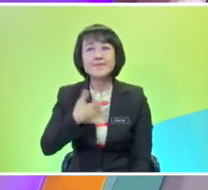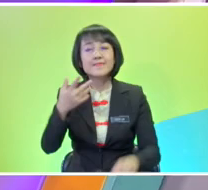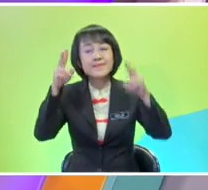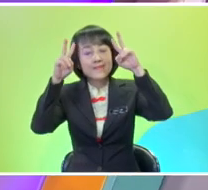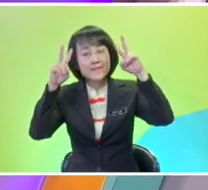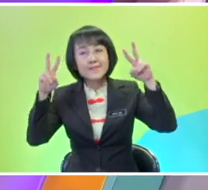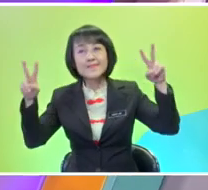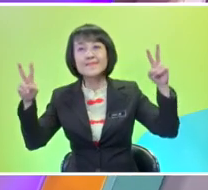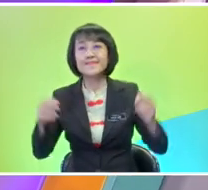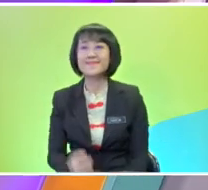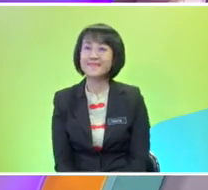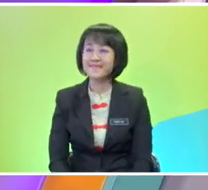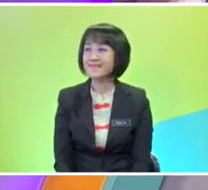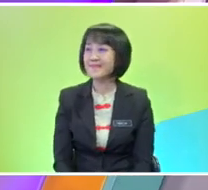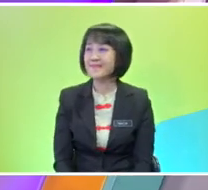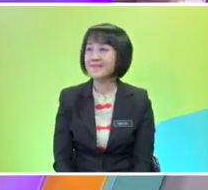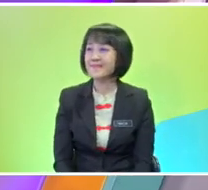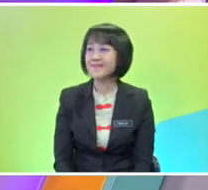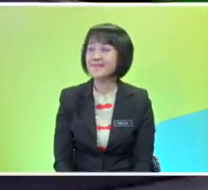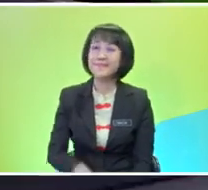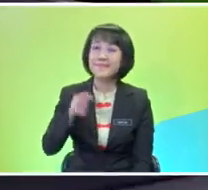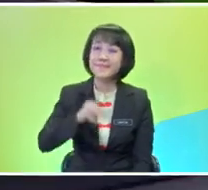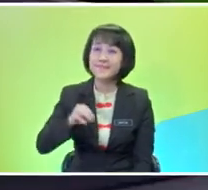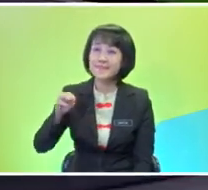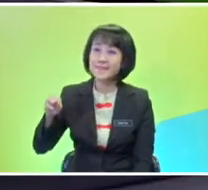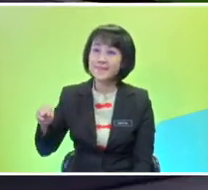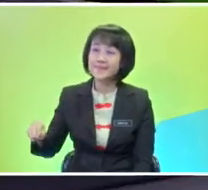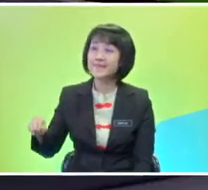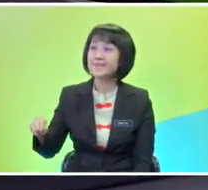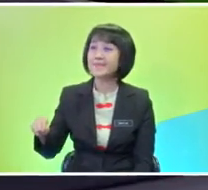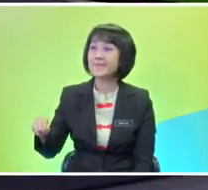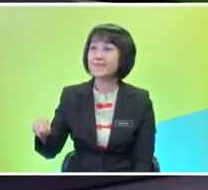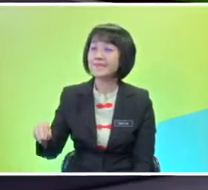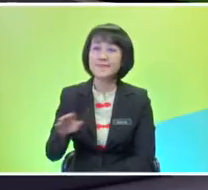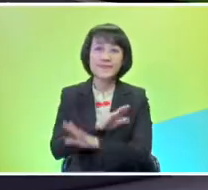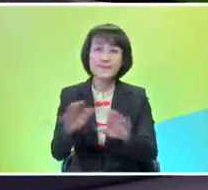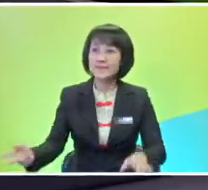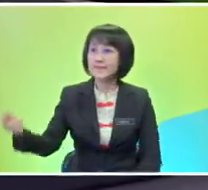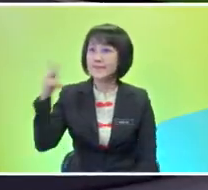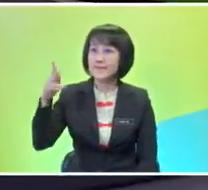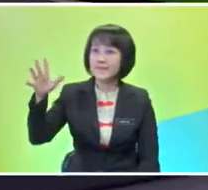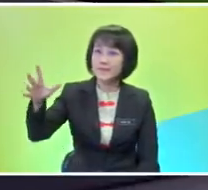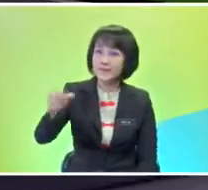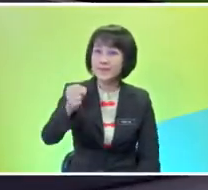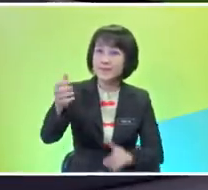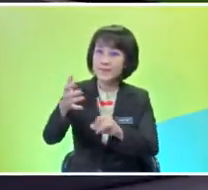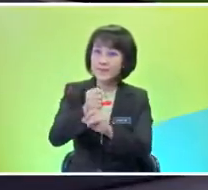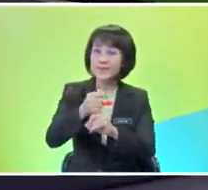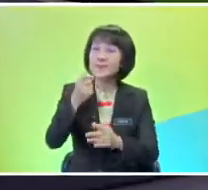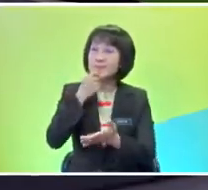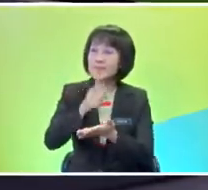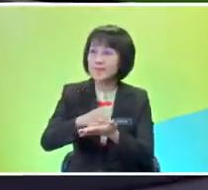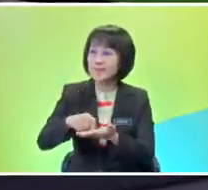sama dia karena kita nak pegang-pegang semut yang agak eee tak pegang hp dia boleh belajar